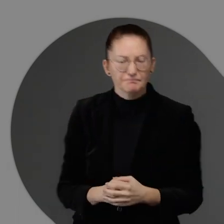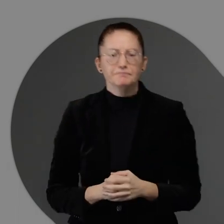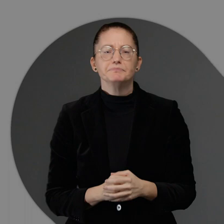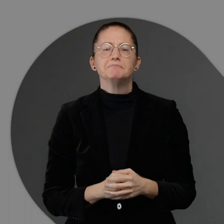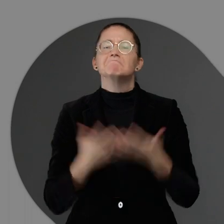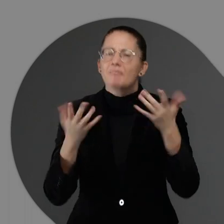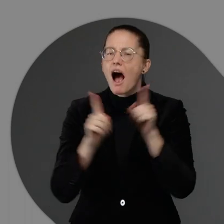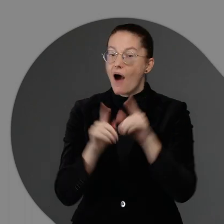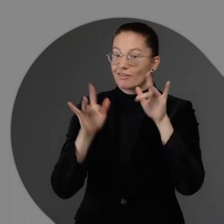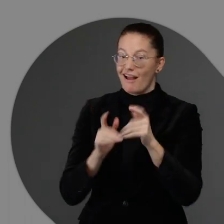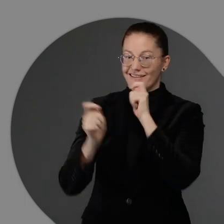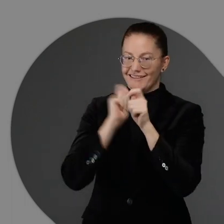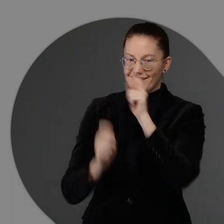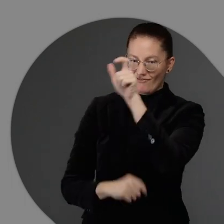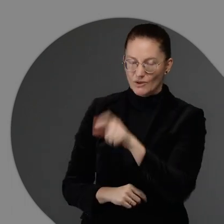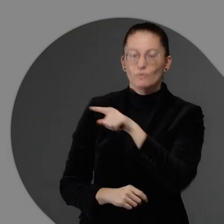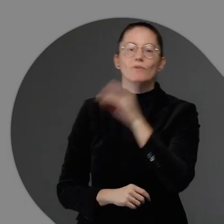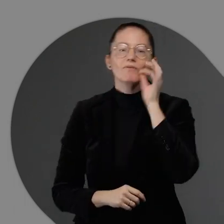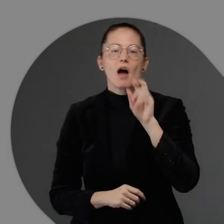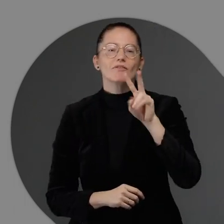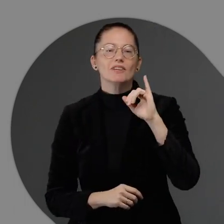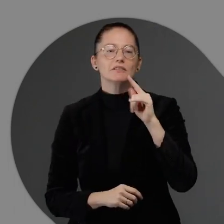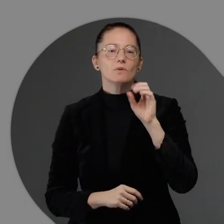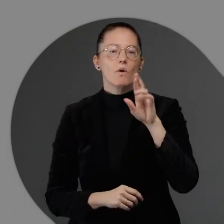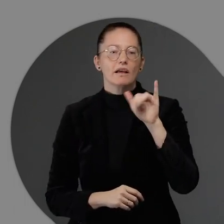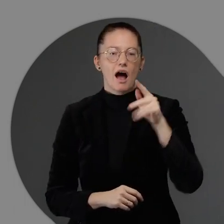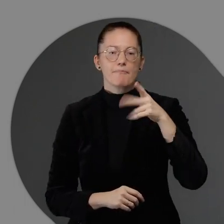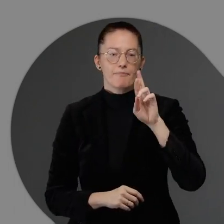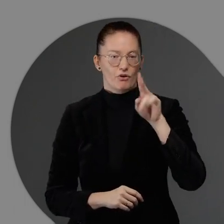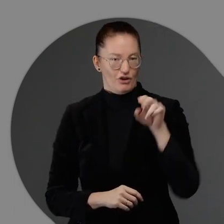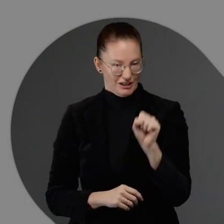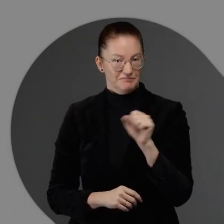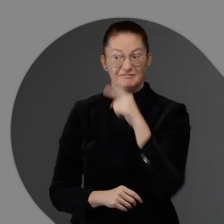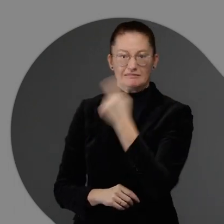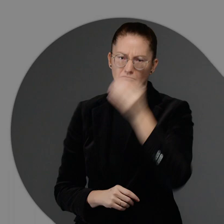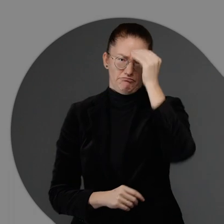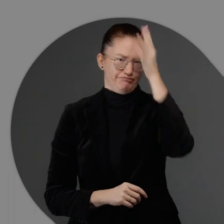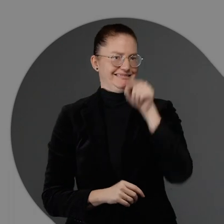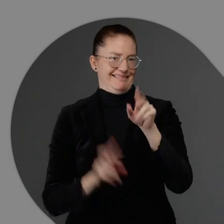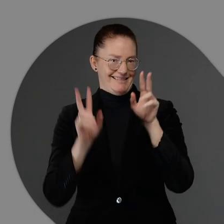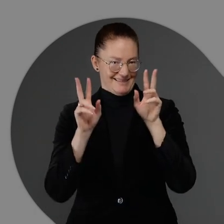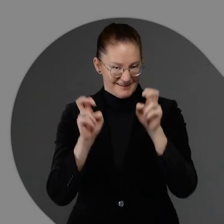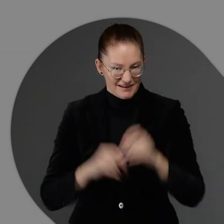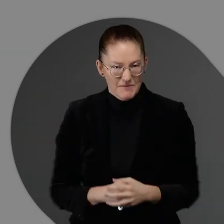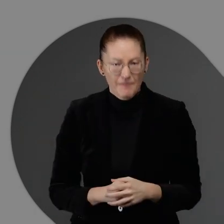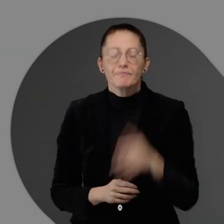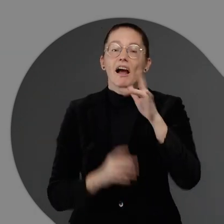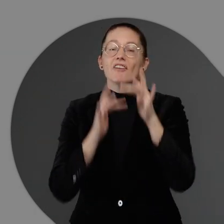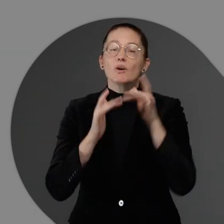wie die Einhaltung überwacht wird. Dazu wird es auch ein Interview mit Viktoria Purns geben, einer Expertin zum Thema.